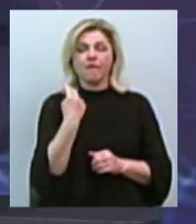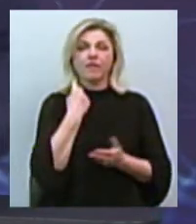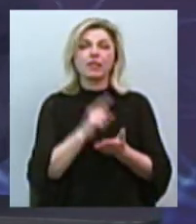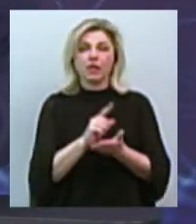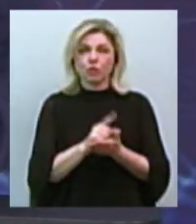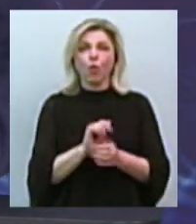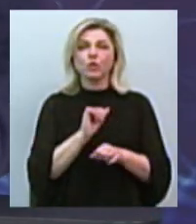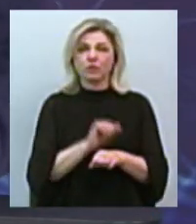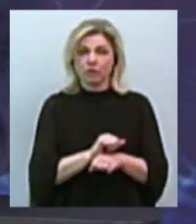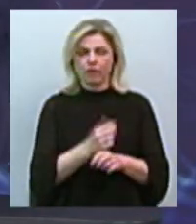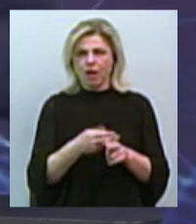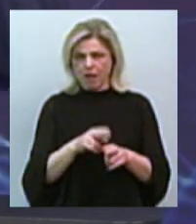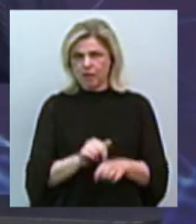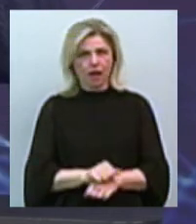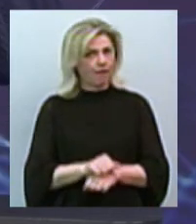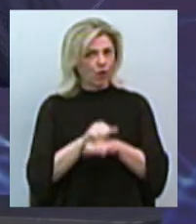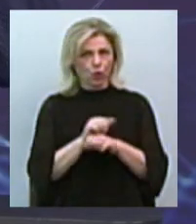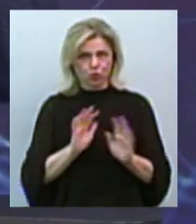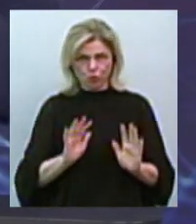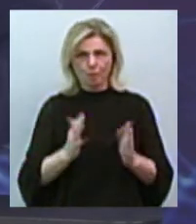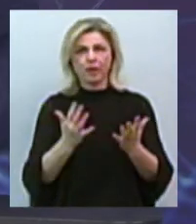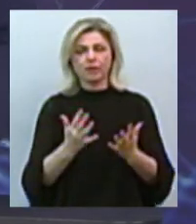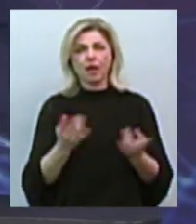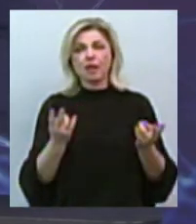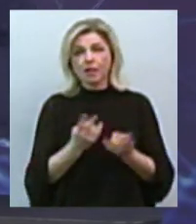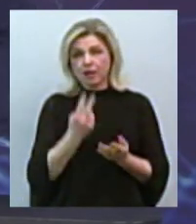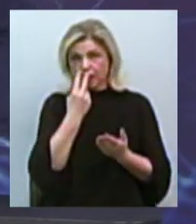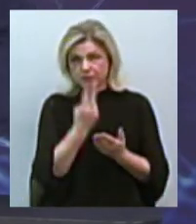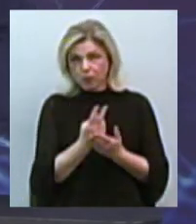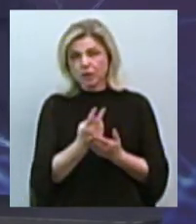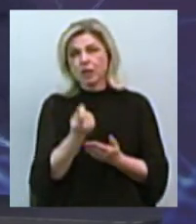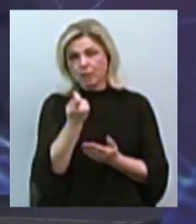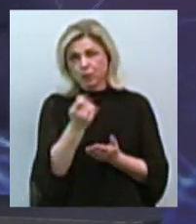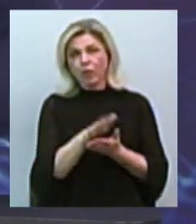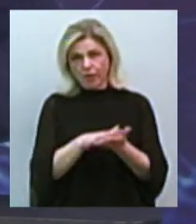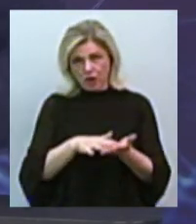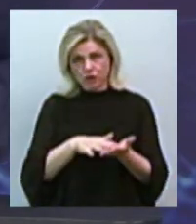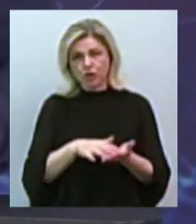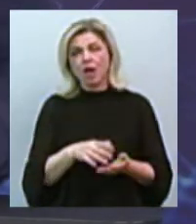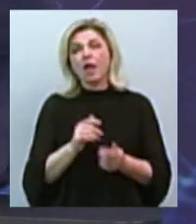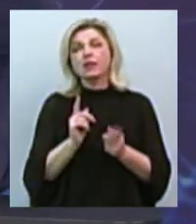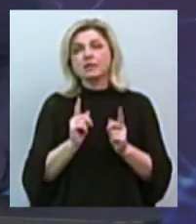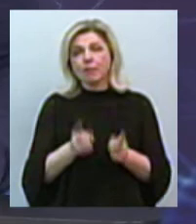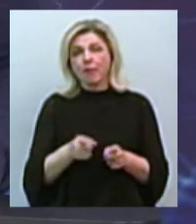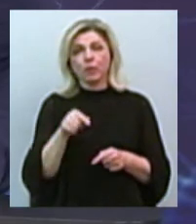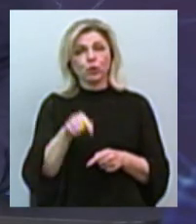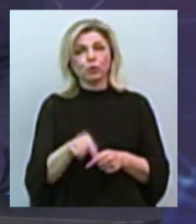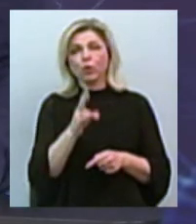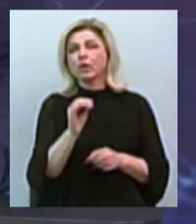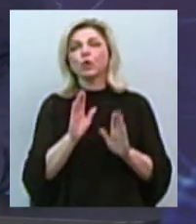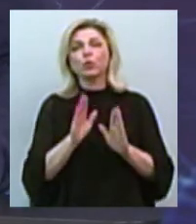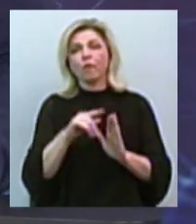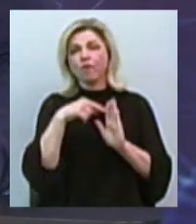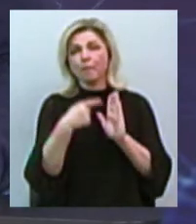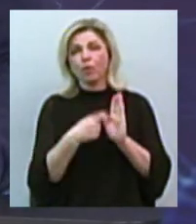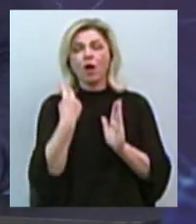действительно революционное событие, но ведь надо же смотреть немножко опять-таки и дальше. Ведь на самом-то деле тут не только вопрос в налогах, а